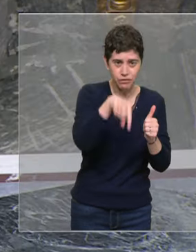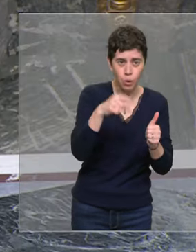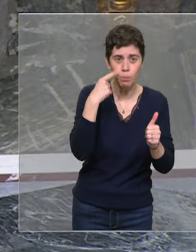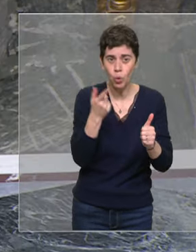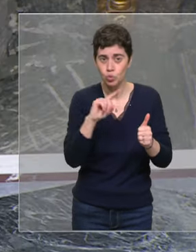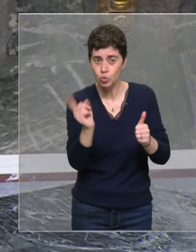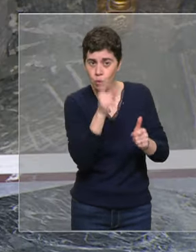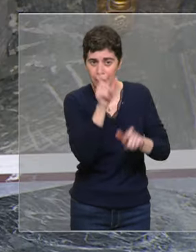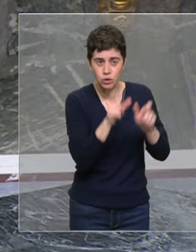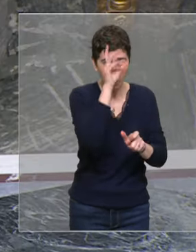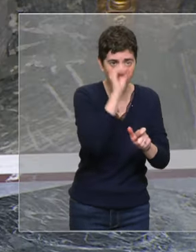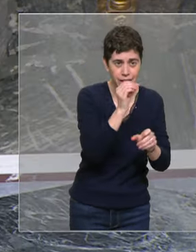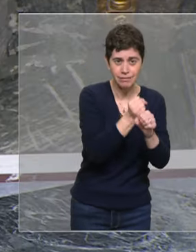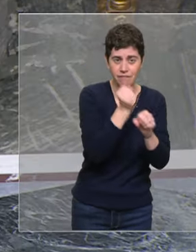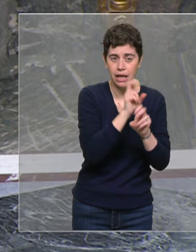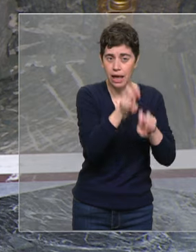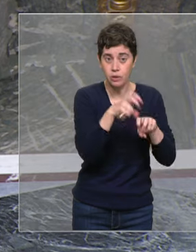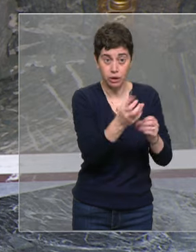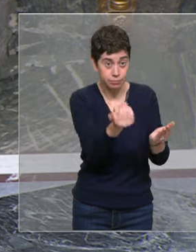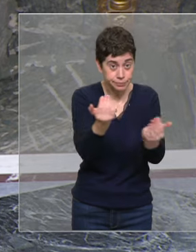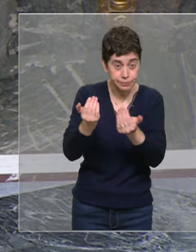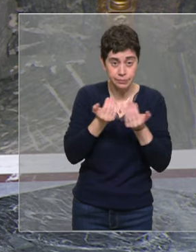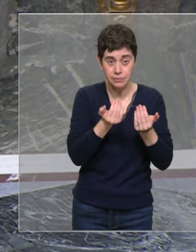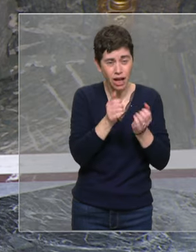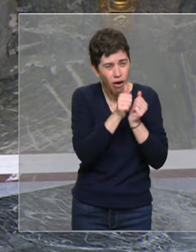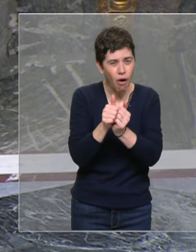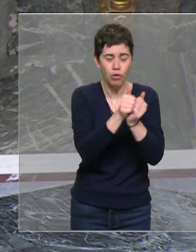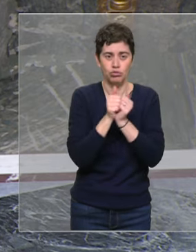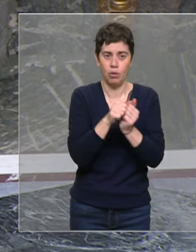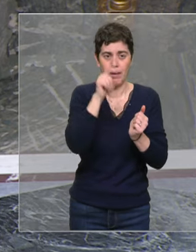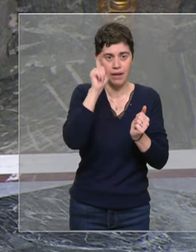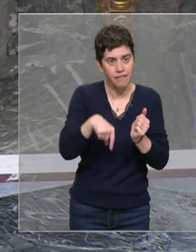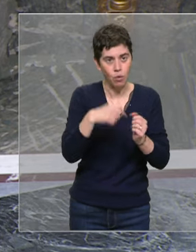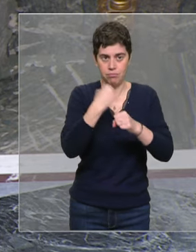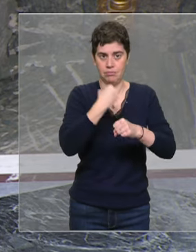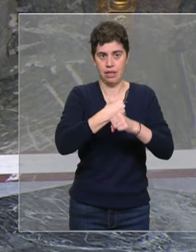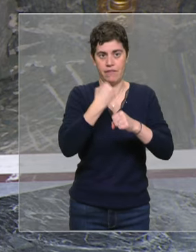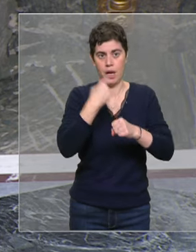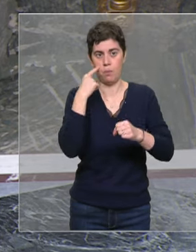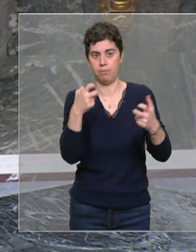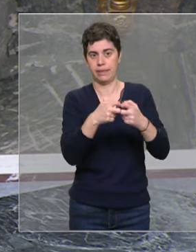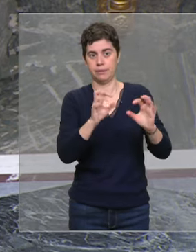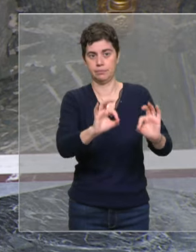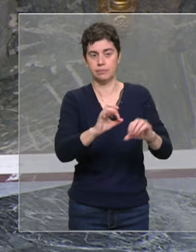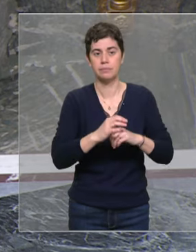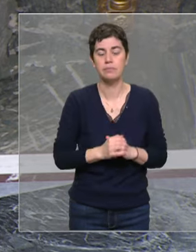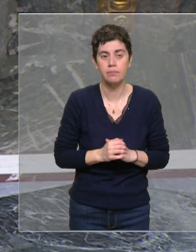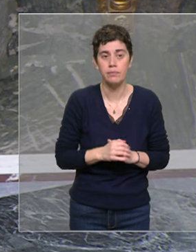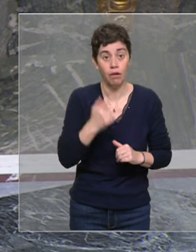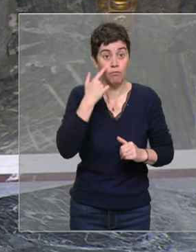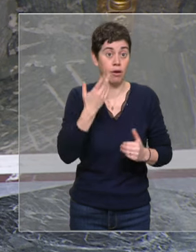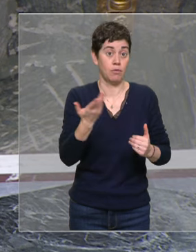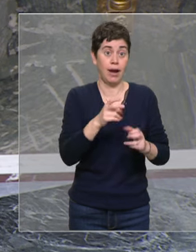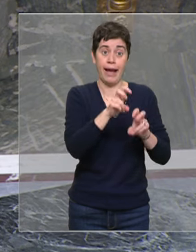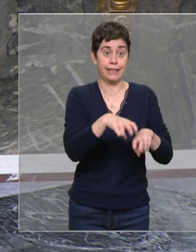interprofessions et faire en sorte qu'elles-mêmes nous aident à co-construire cette approche, nous voyons bien aujourd'hui qu'un certain nombre d'agriculteurs